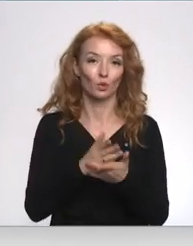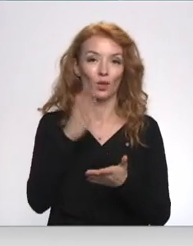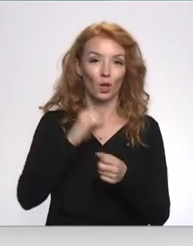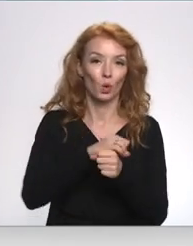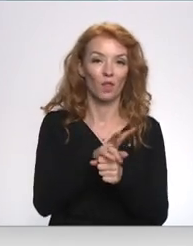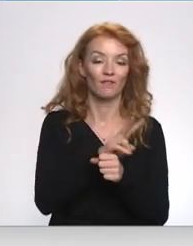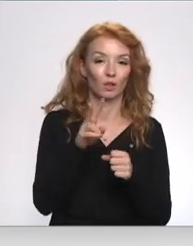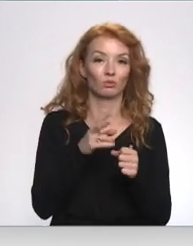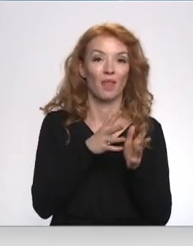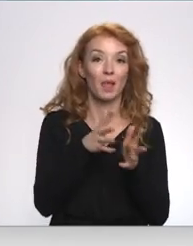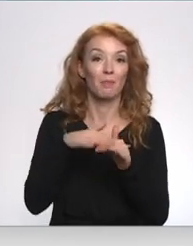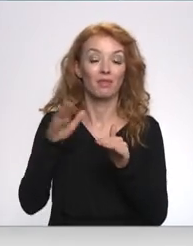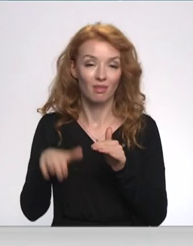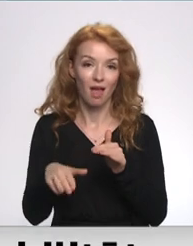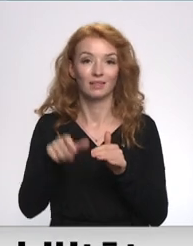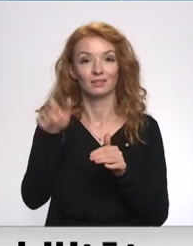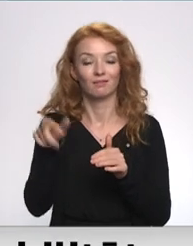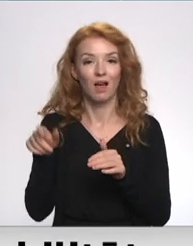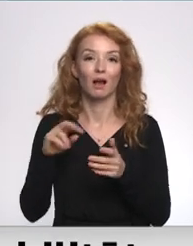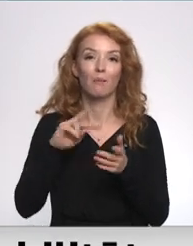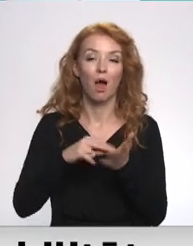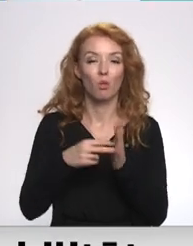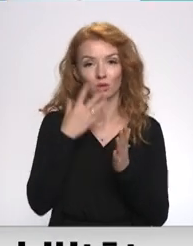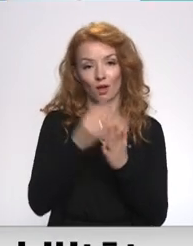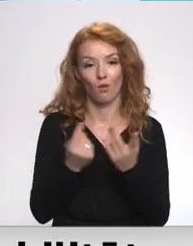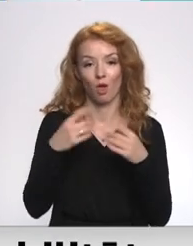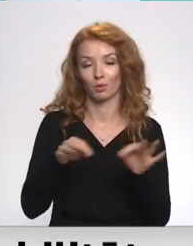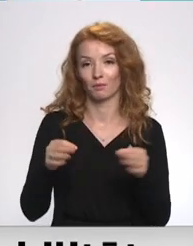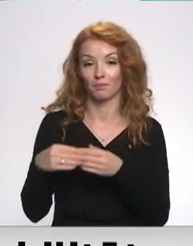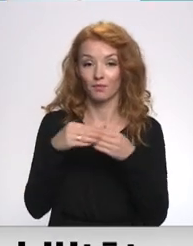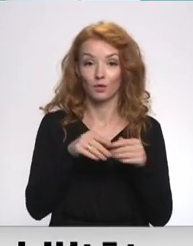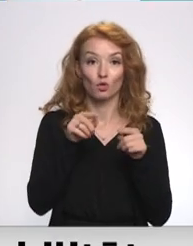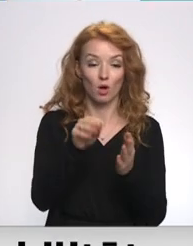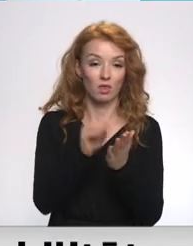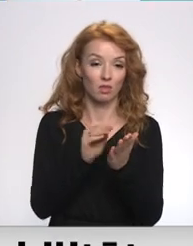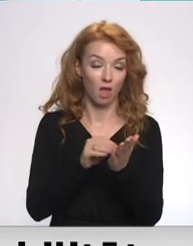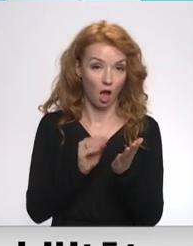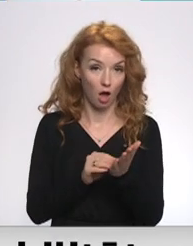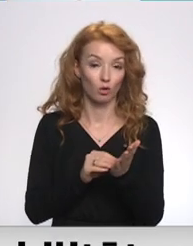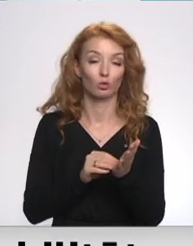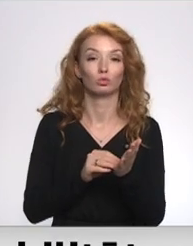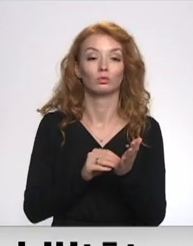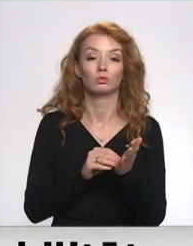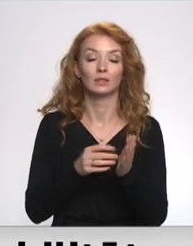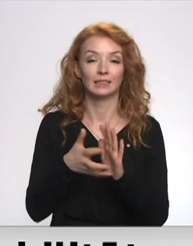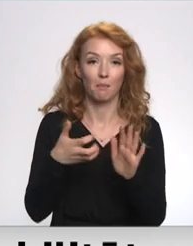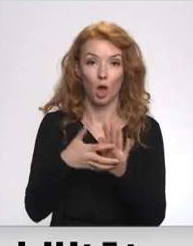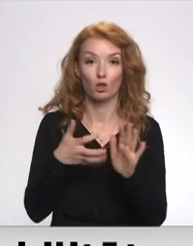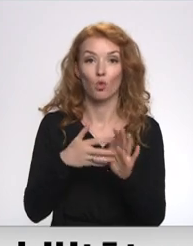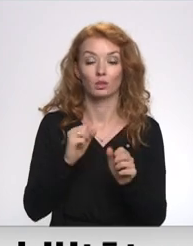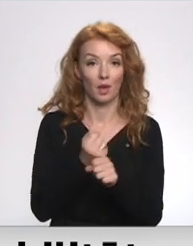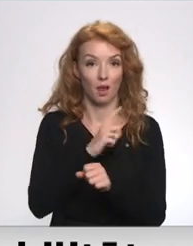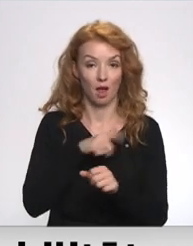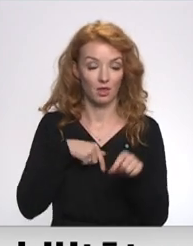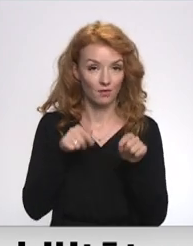pandēmijas ietekmē, kā iedzīvotāji izvēlējās pavadīt savu laiku. Iegūtos datus pēc statistikas pārvaldes vadītājas teiktā izmantos ne tikai